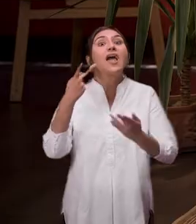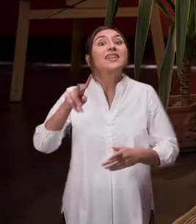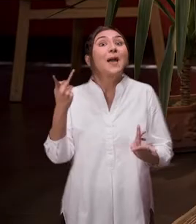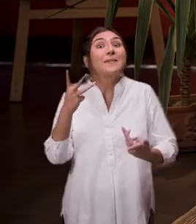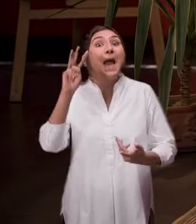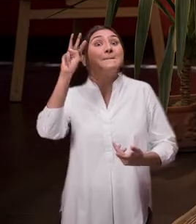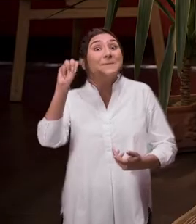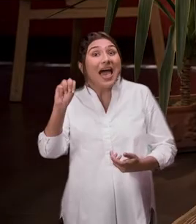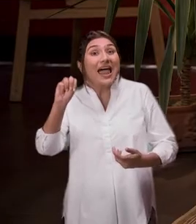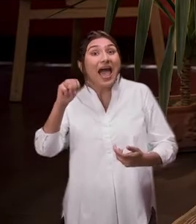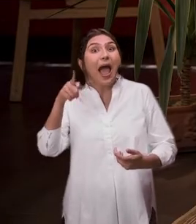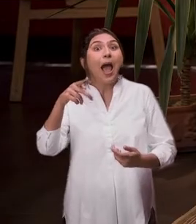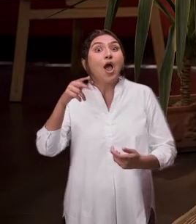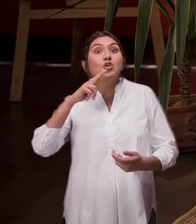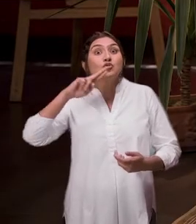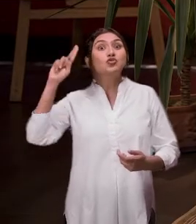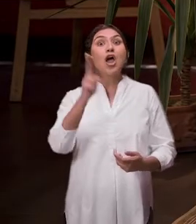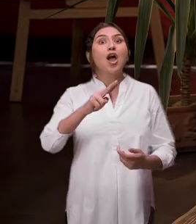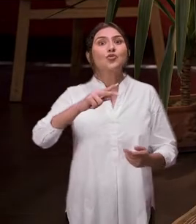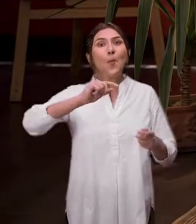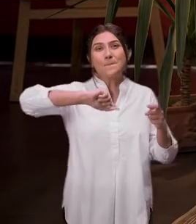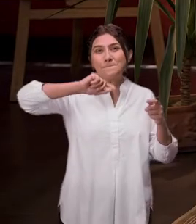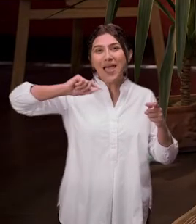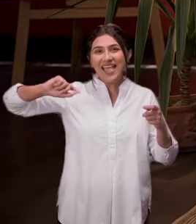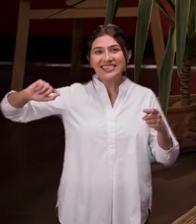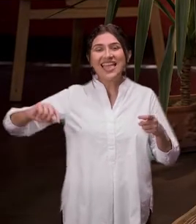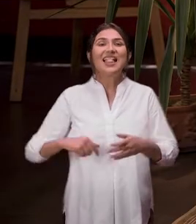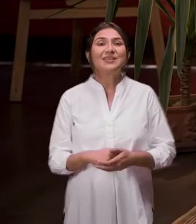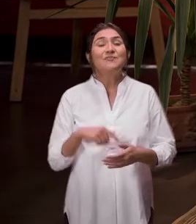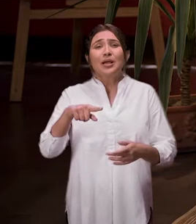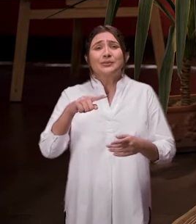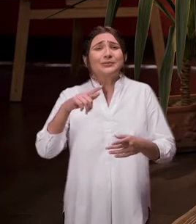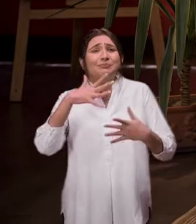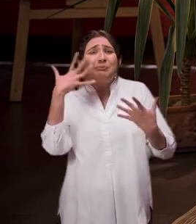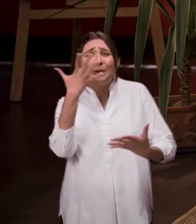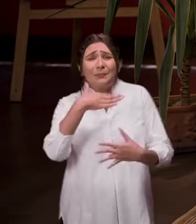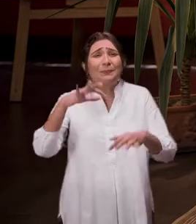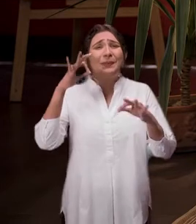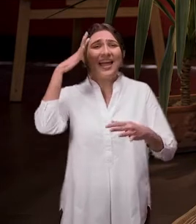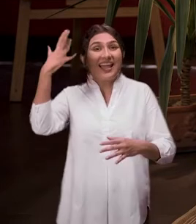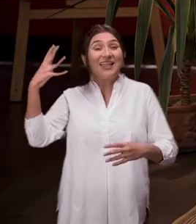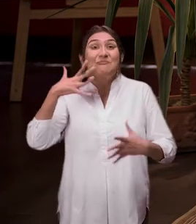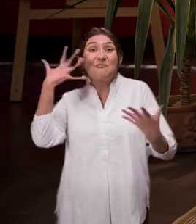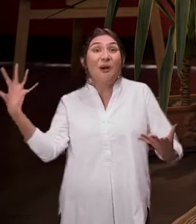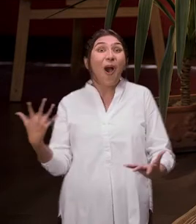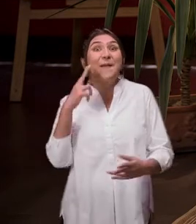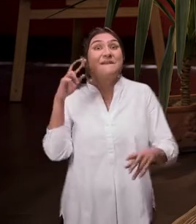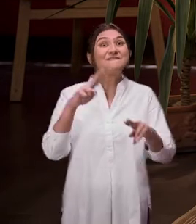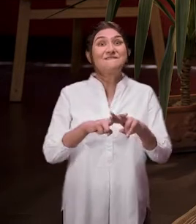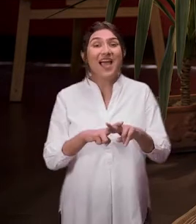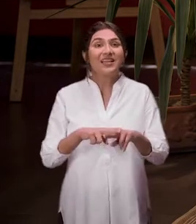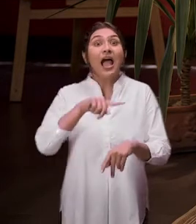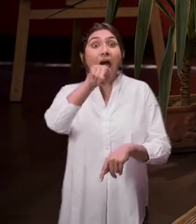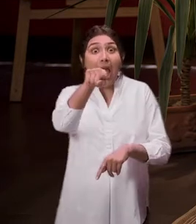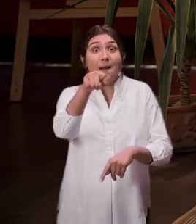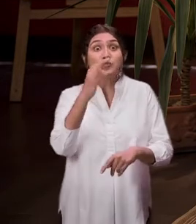Yousafzai. And this is a book that she wrote called Malala's Magic Pencil. बहुत प्यारी कहानी है, बहुत मजा आएगा पढ़ के।